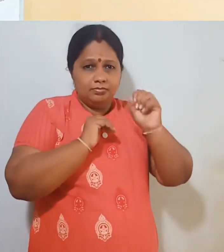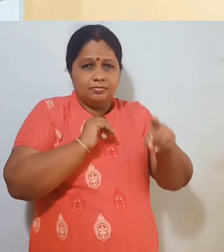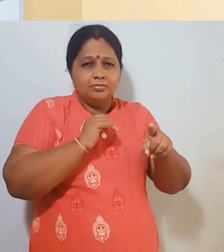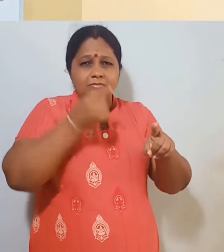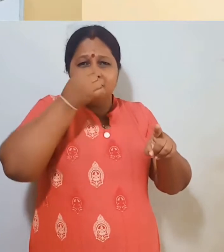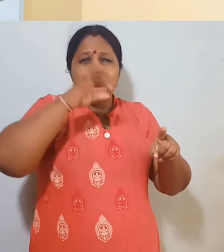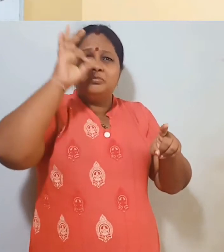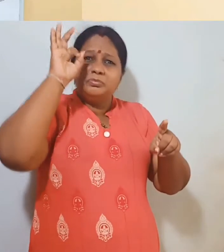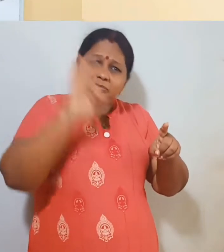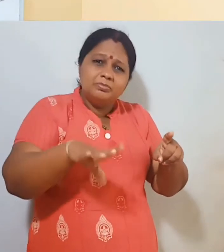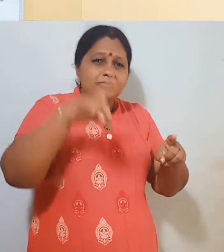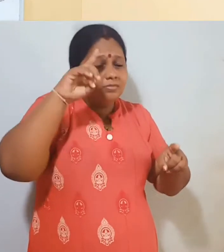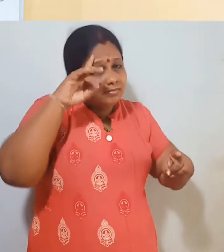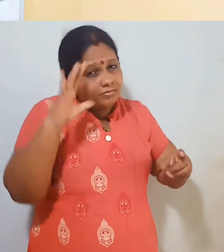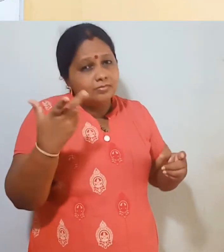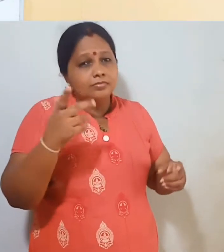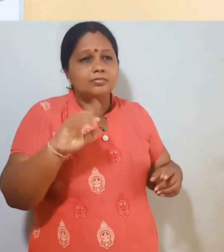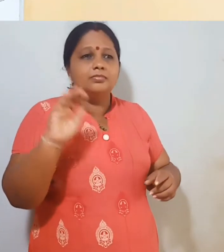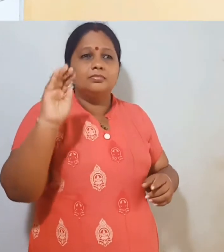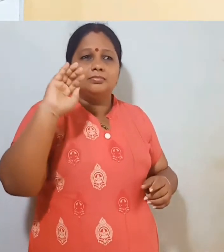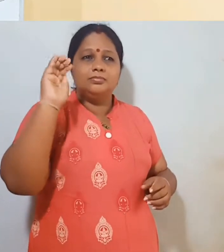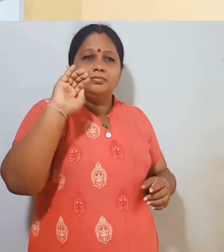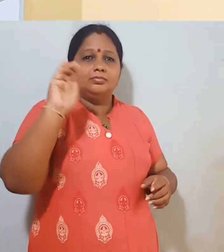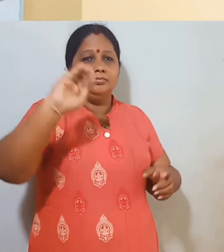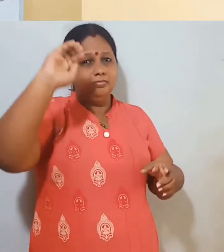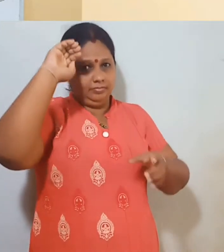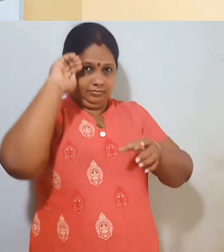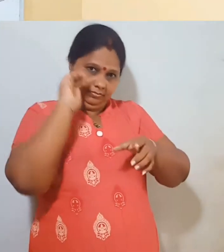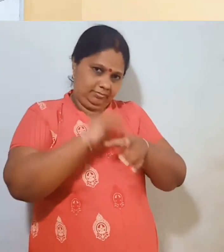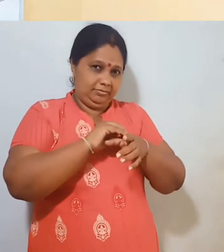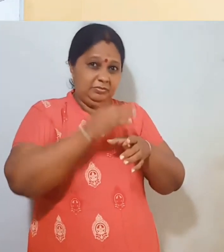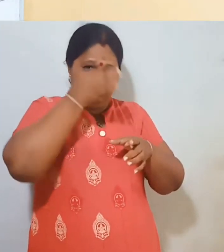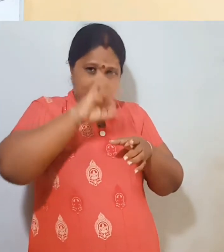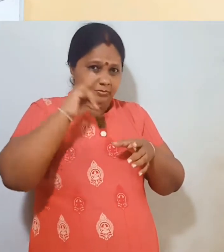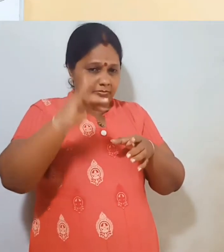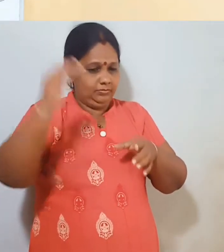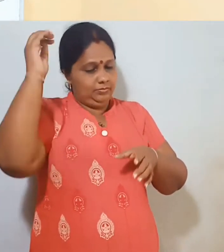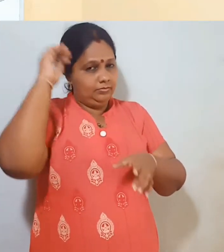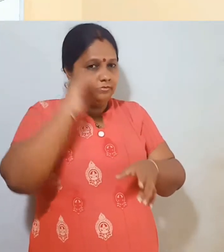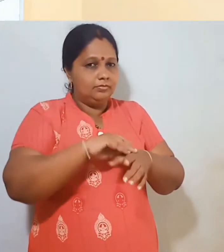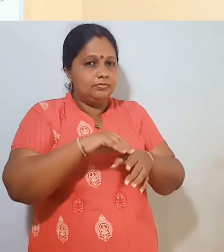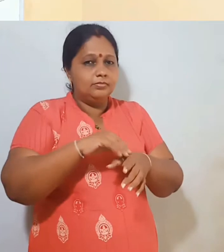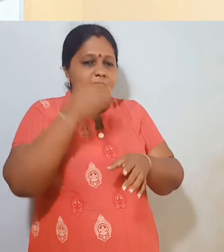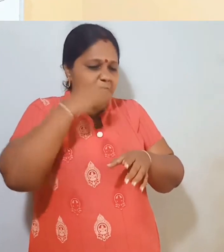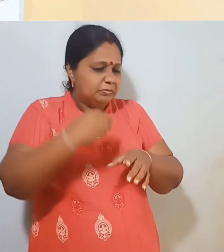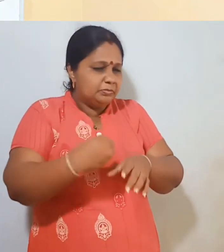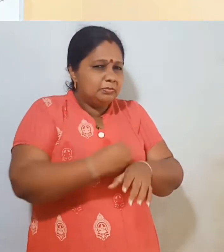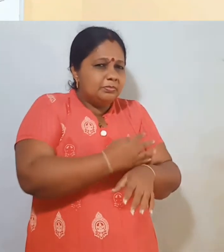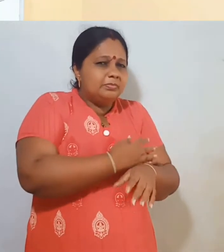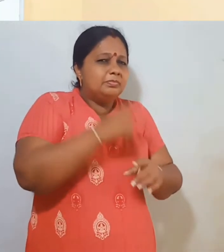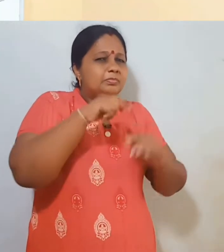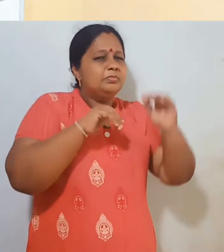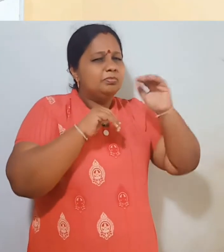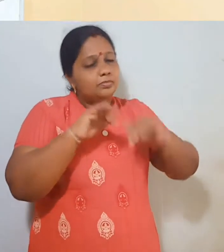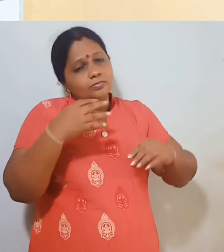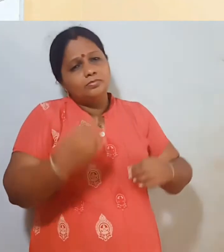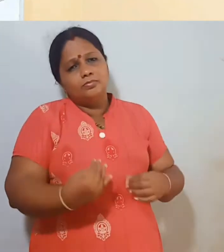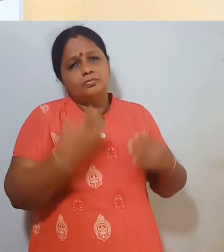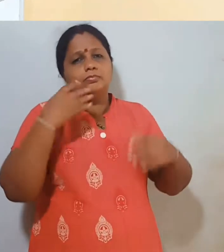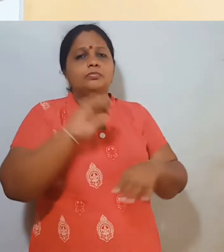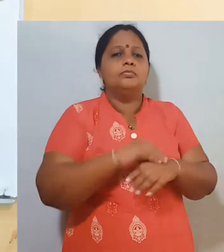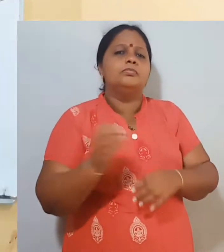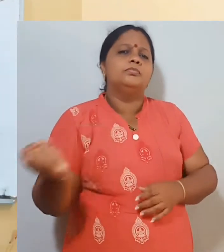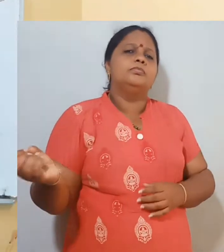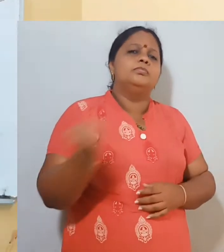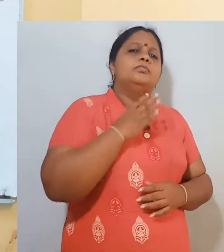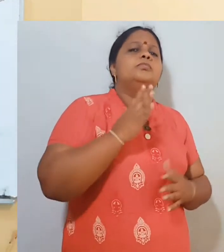அப்படி நச்சு பாம்பு தான் கடிச்சாலும் கூட அது போதிய அளவு விஷம் ஏறாம இருந்திருக்கலாம். அப்படி விஷம் ஏற இருந்தாலும் இப்ப ஹாஸ்பிட்டலுக்கு